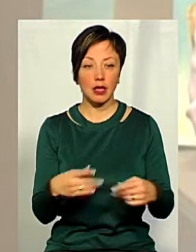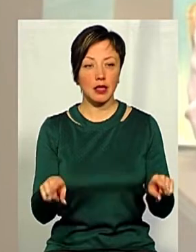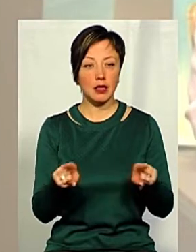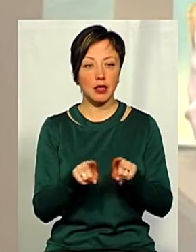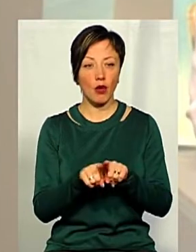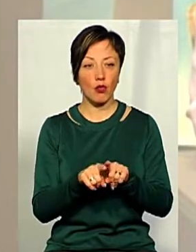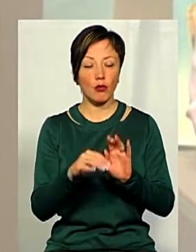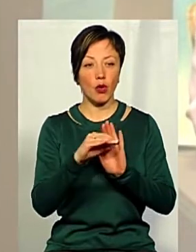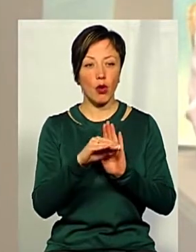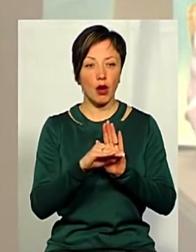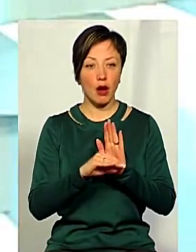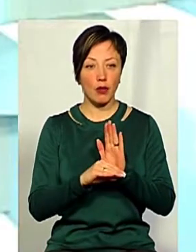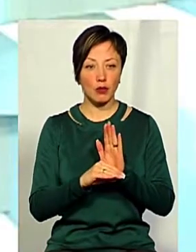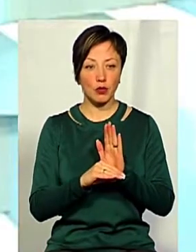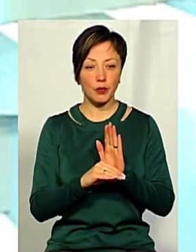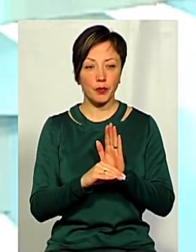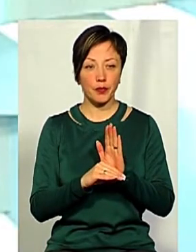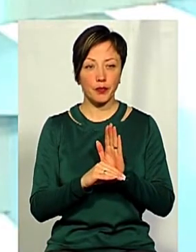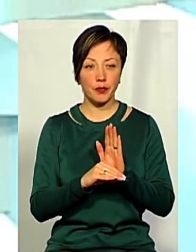таку програму